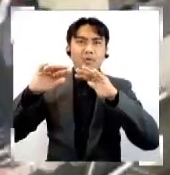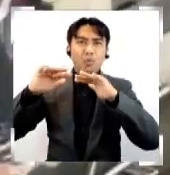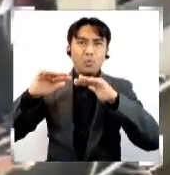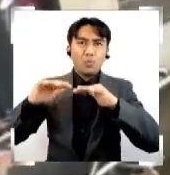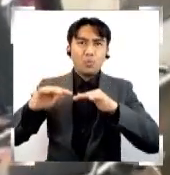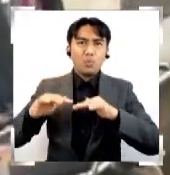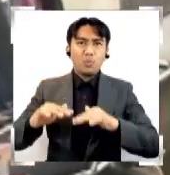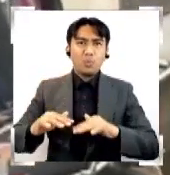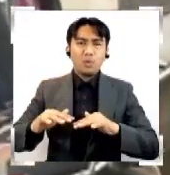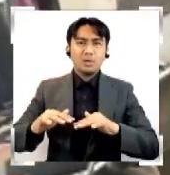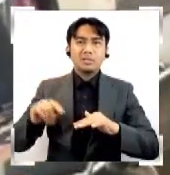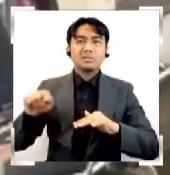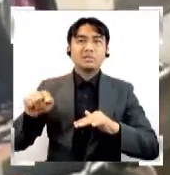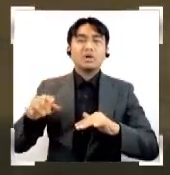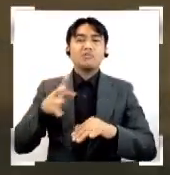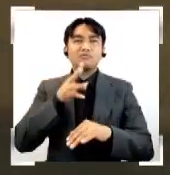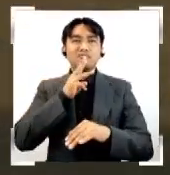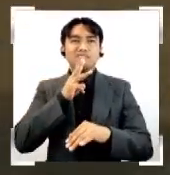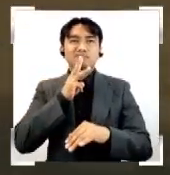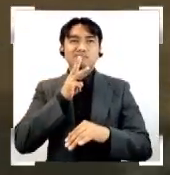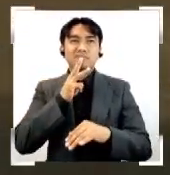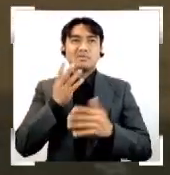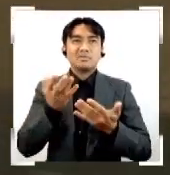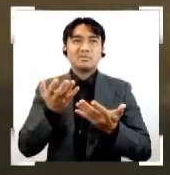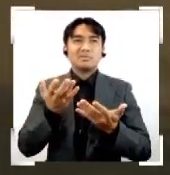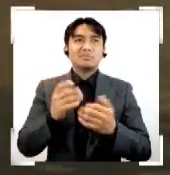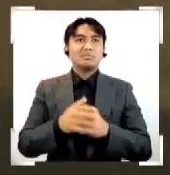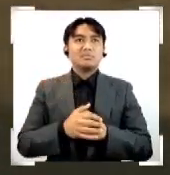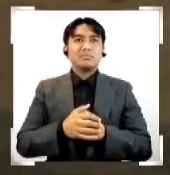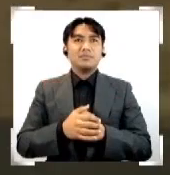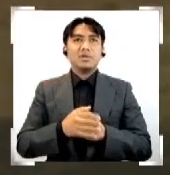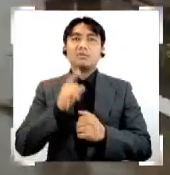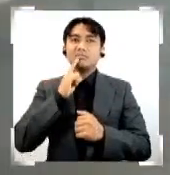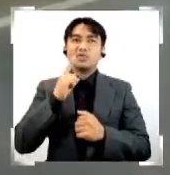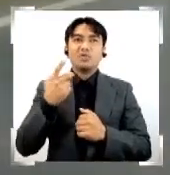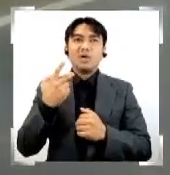lang gagaling dito sa atin, galing dun sa taas. Kaya ganito tayo na-apektuhan.